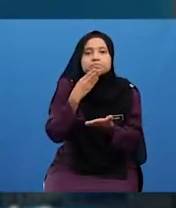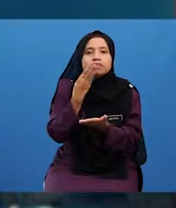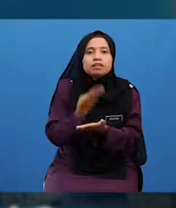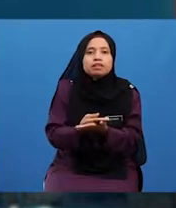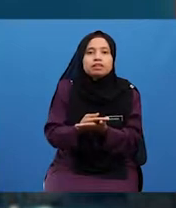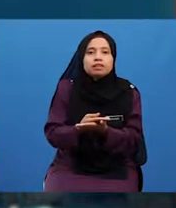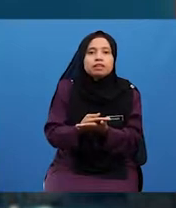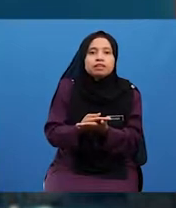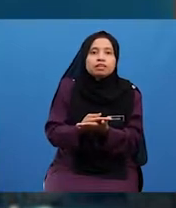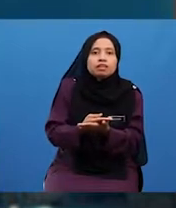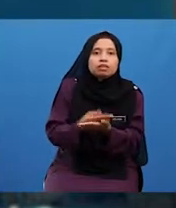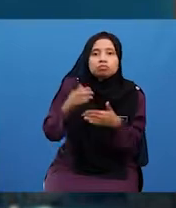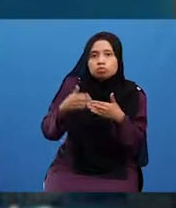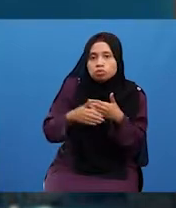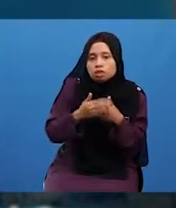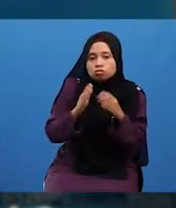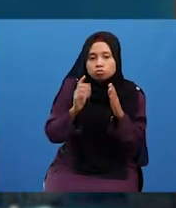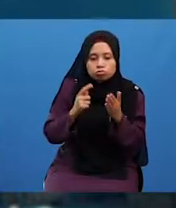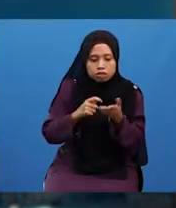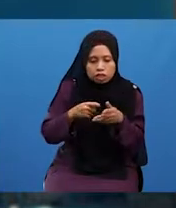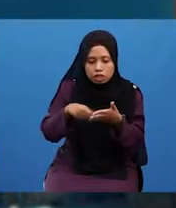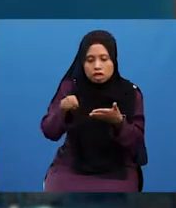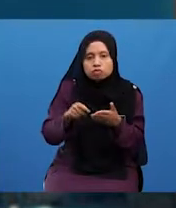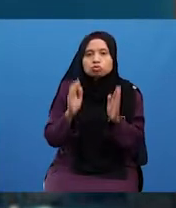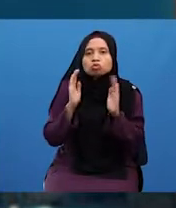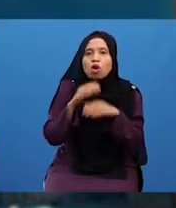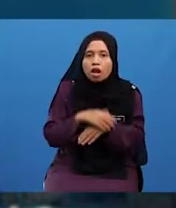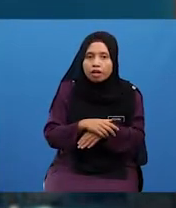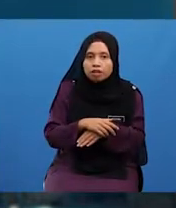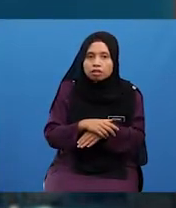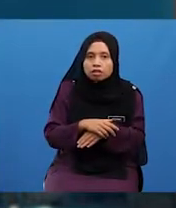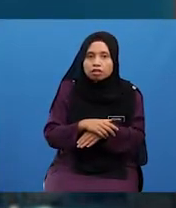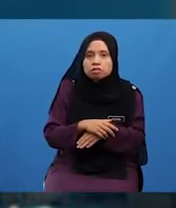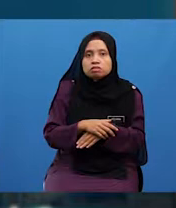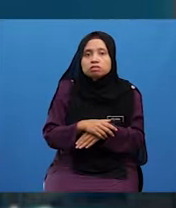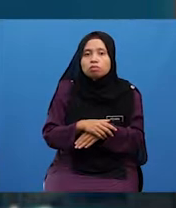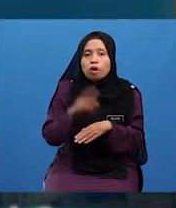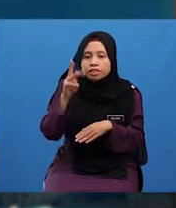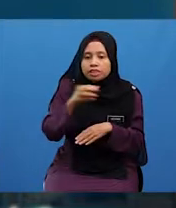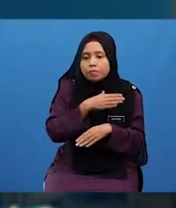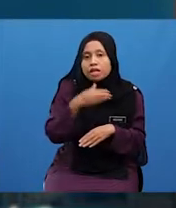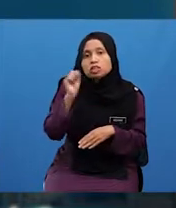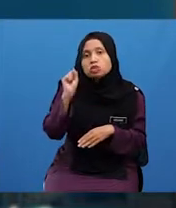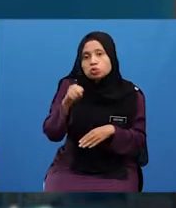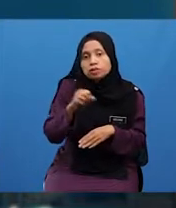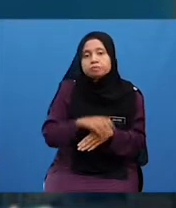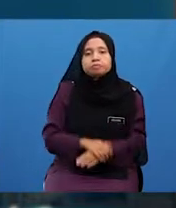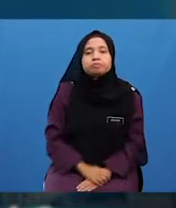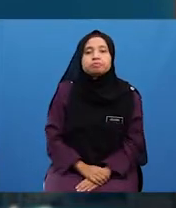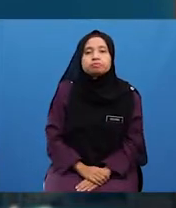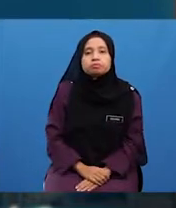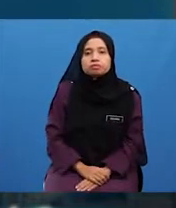baik. Mudah untuk menunaikan solat, bukan sahaja yang wajib, malah ditambah dengan solat-solat